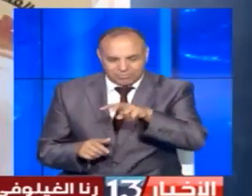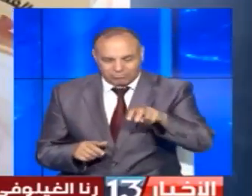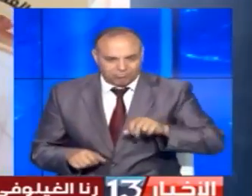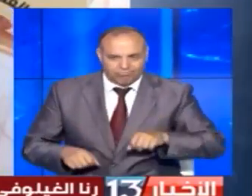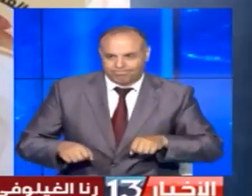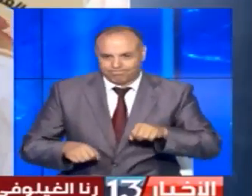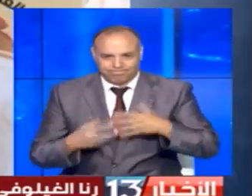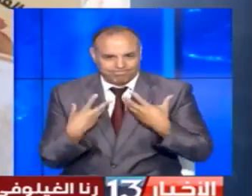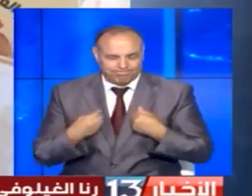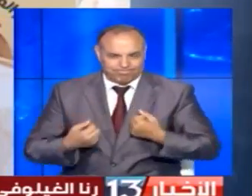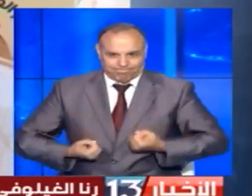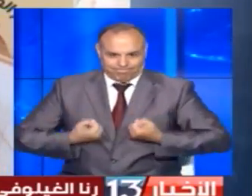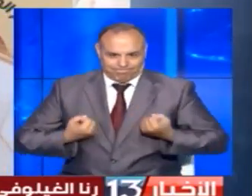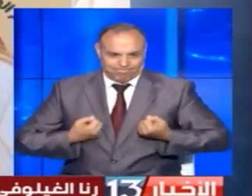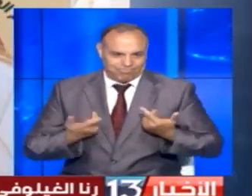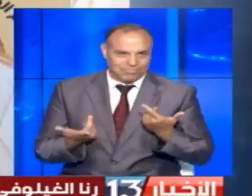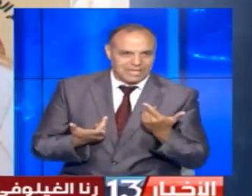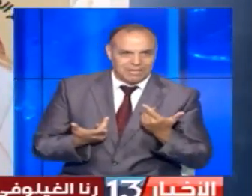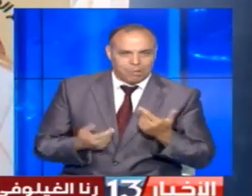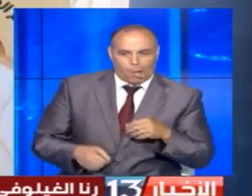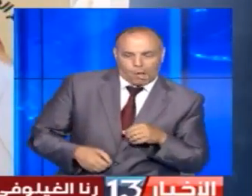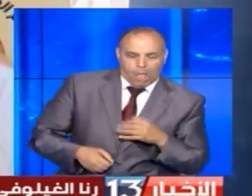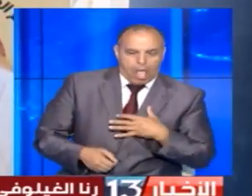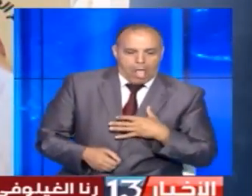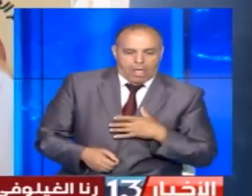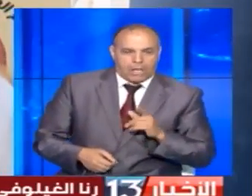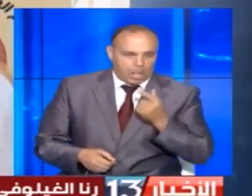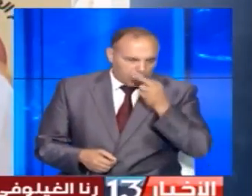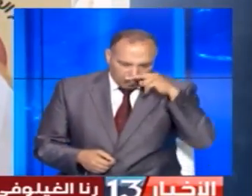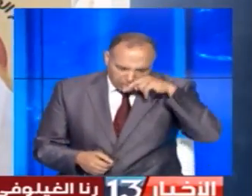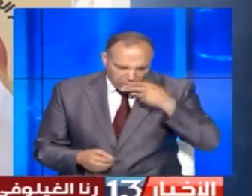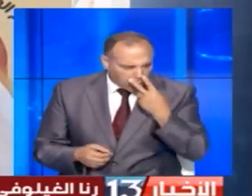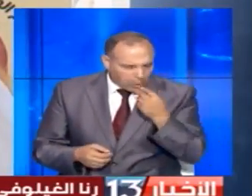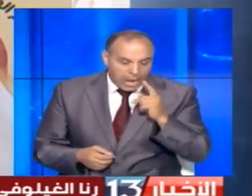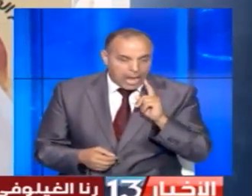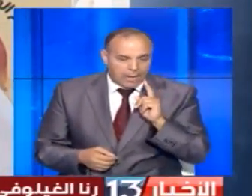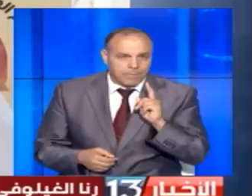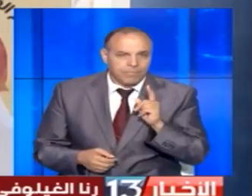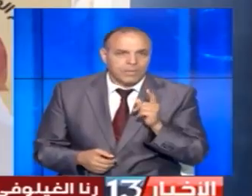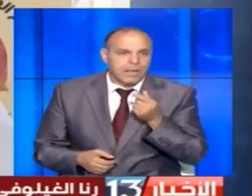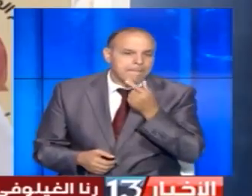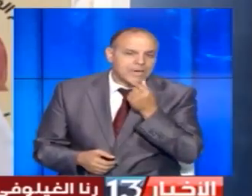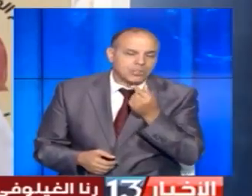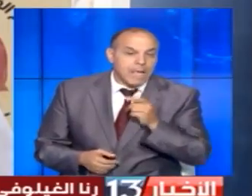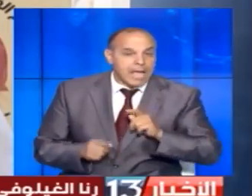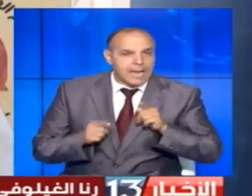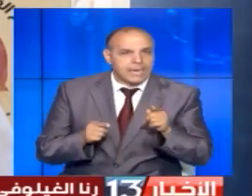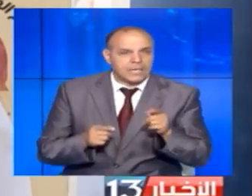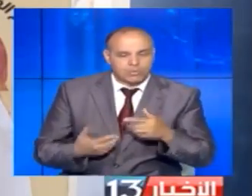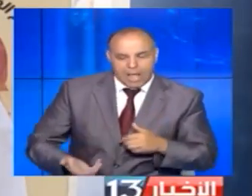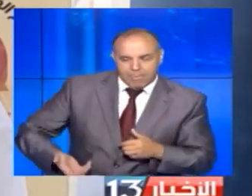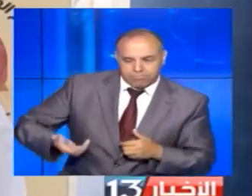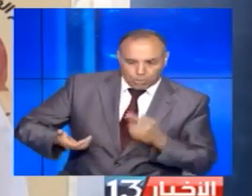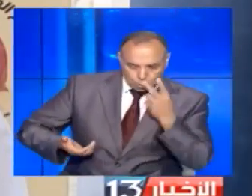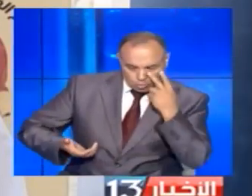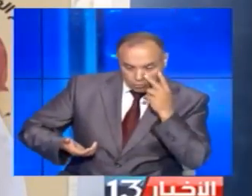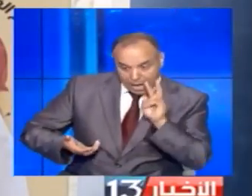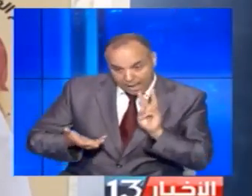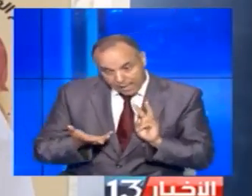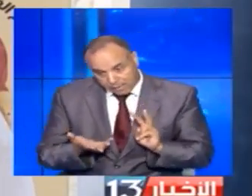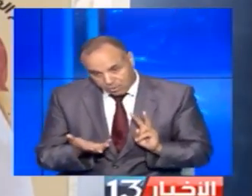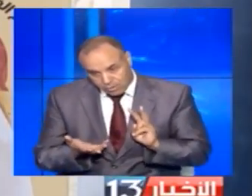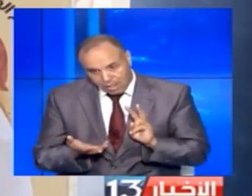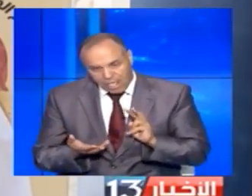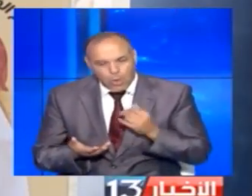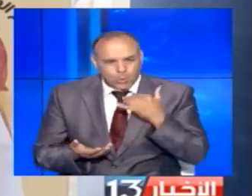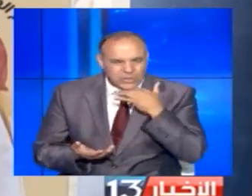ويتحرك، يتنفس نورمال، ما عندوش ضيق نفس، خشمه ما هوش يجري، كي نهزوا اللية ونثبتوا ما عندوش